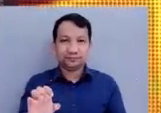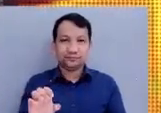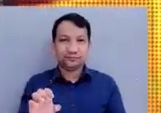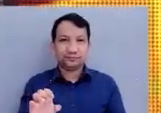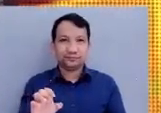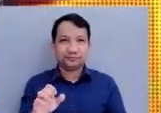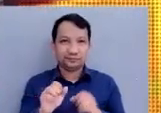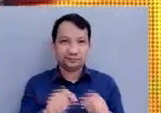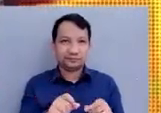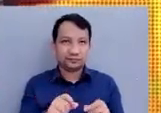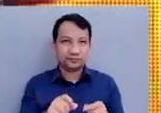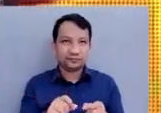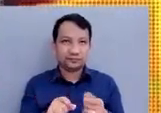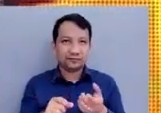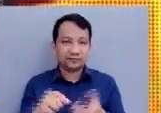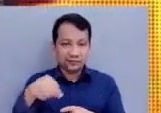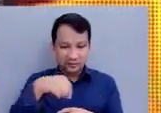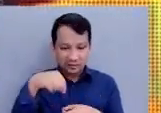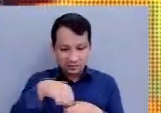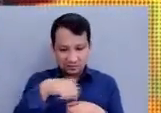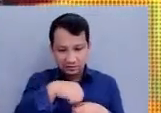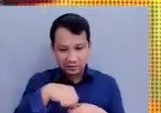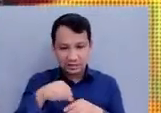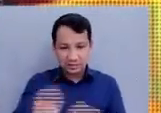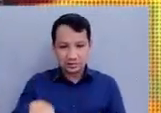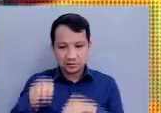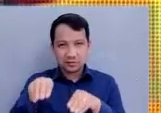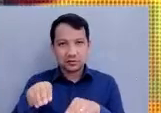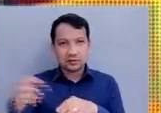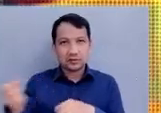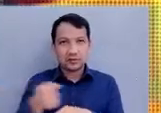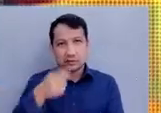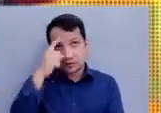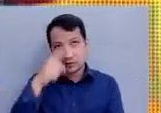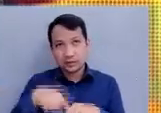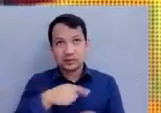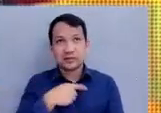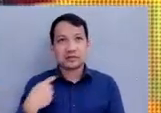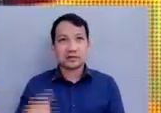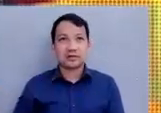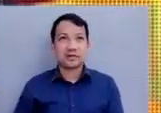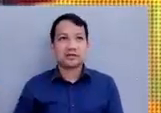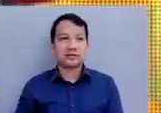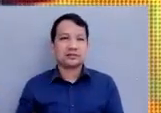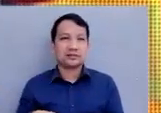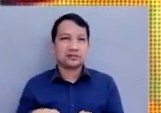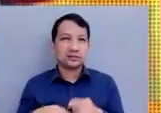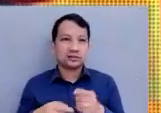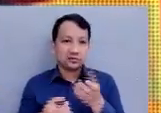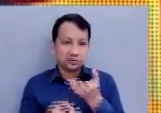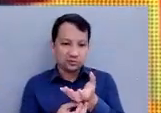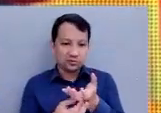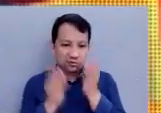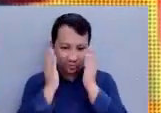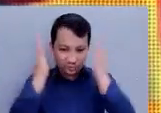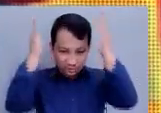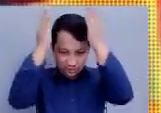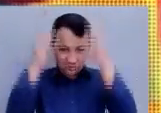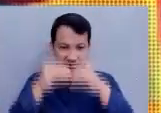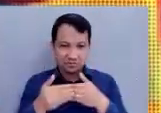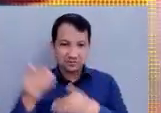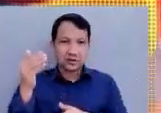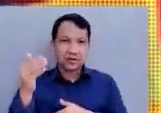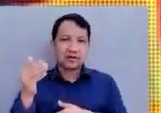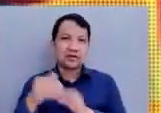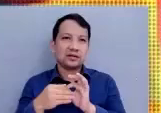then lately tinatangkilik siya sa Malabon hanggang mag-hire siya ng Chinese chef t's hanggang po yun unti-unti na po